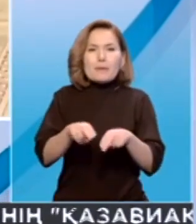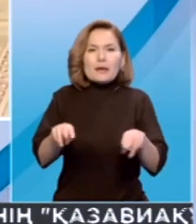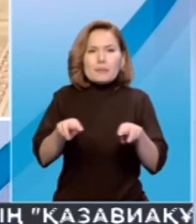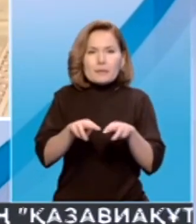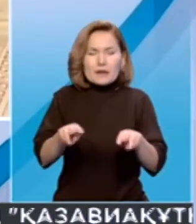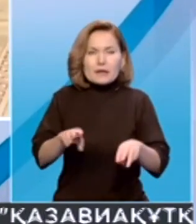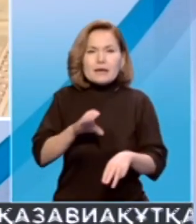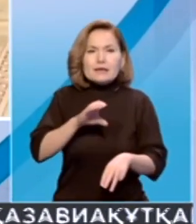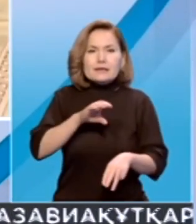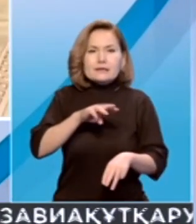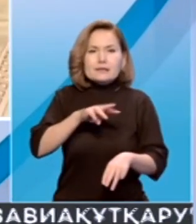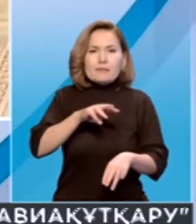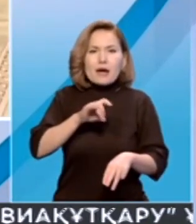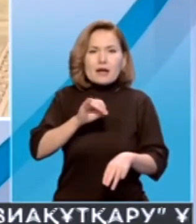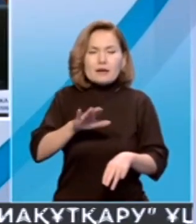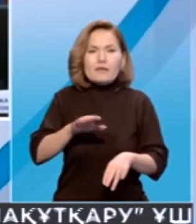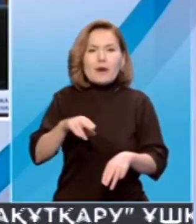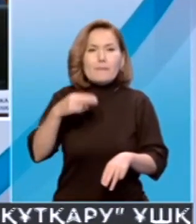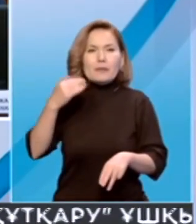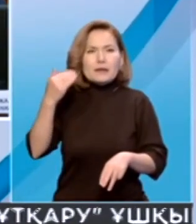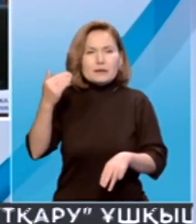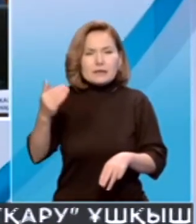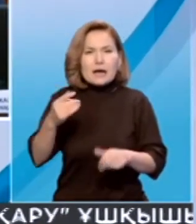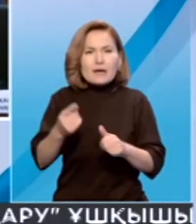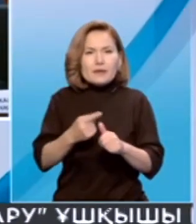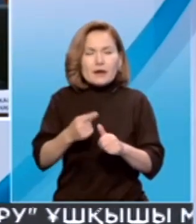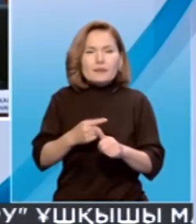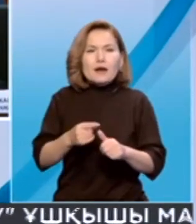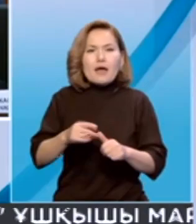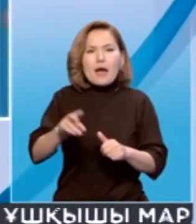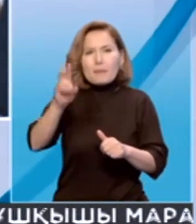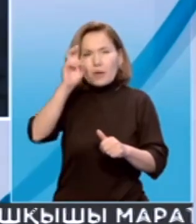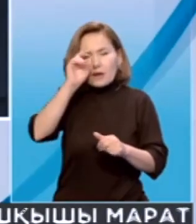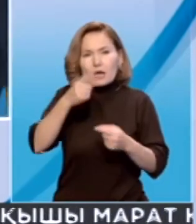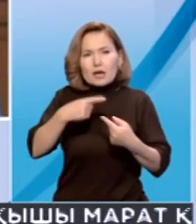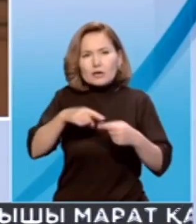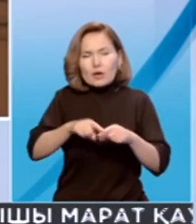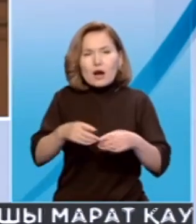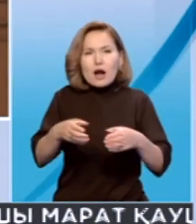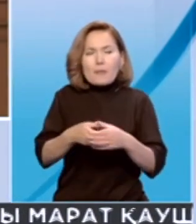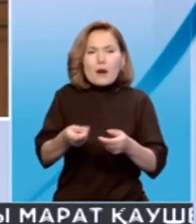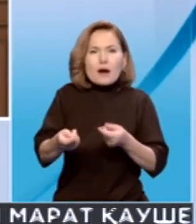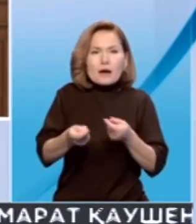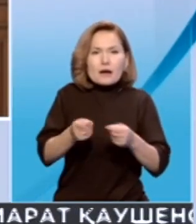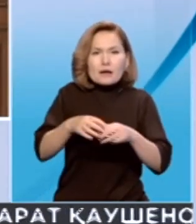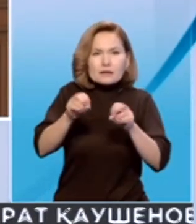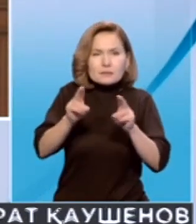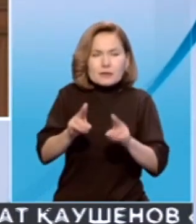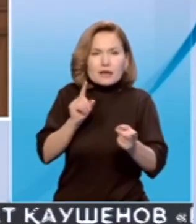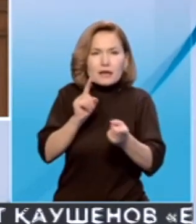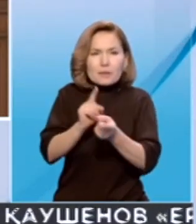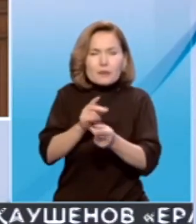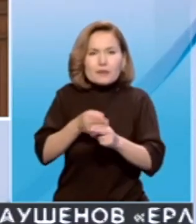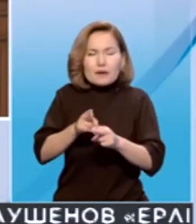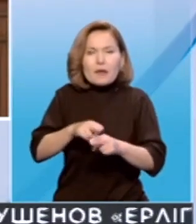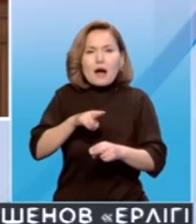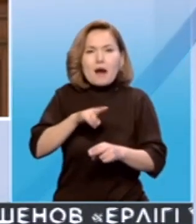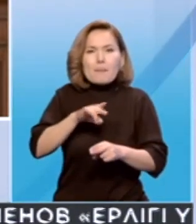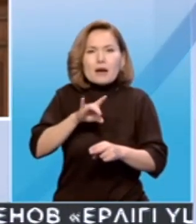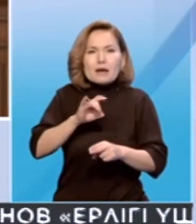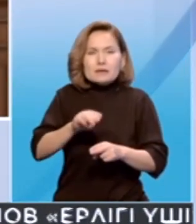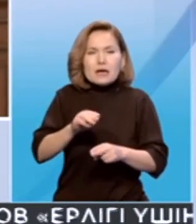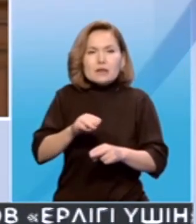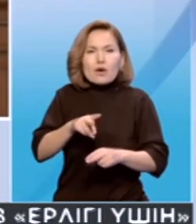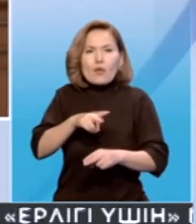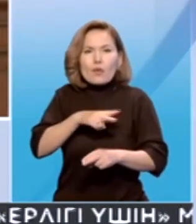Премьер-министр Әлихан Смайылов та президент атынан бірқатар мемлекеттік орган мен компания қызметкерлеріне мемлекеттік награда табыс етті. Парасат орденін ұлттық